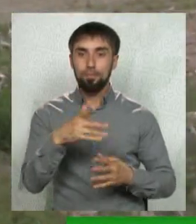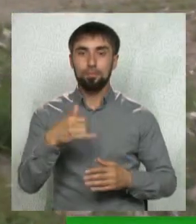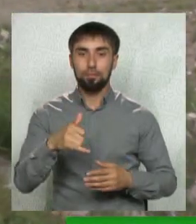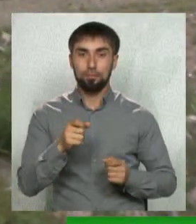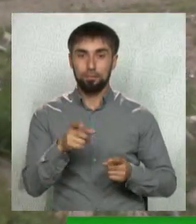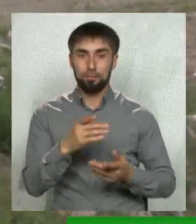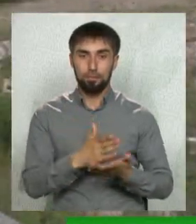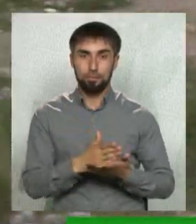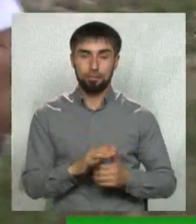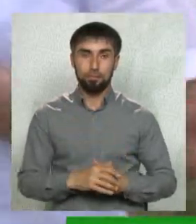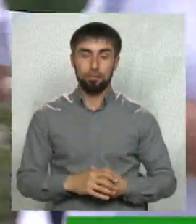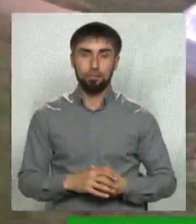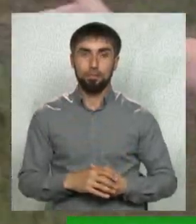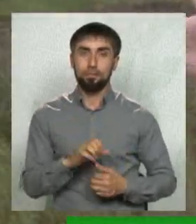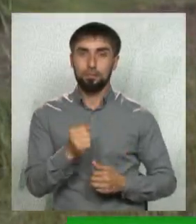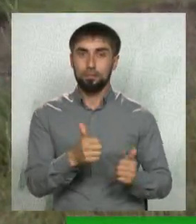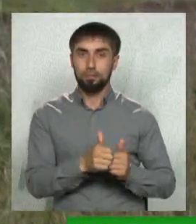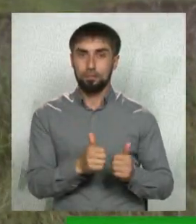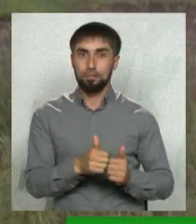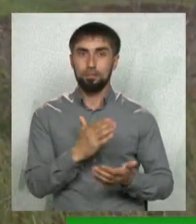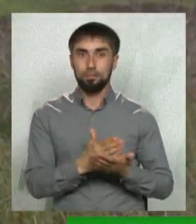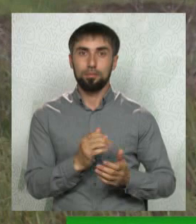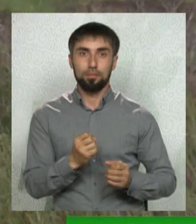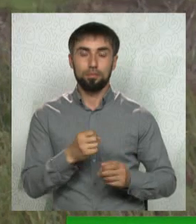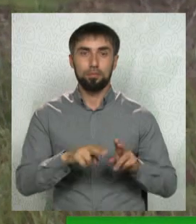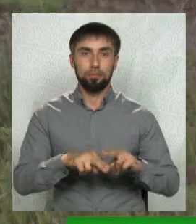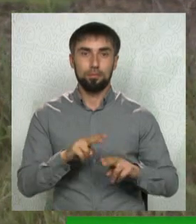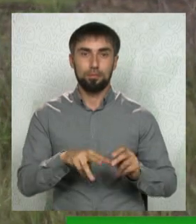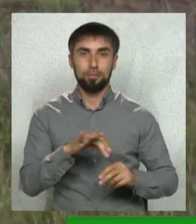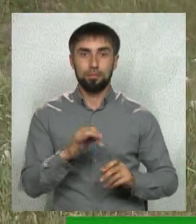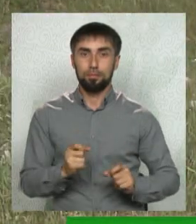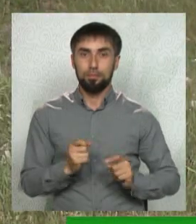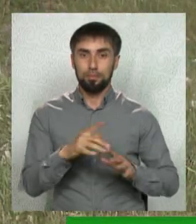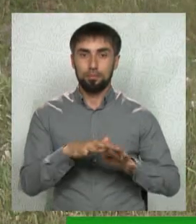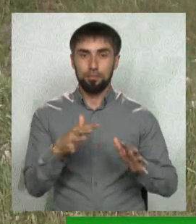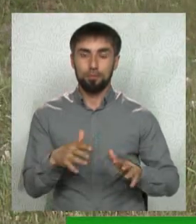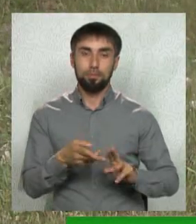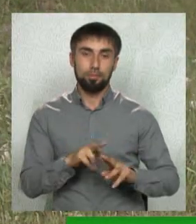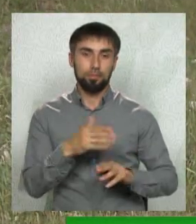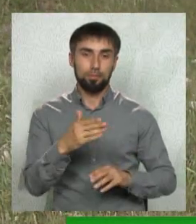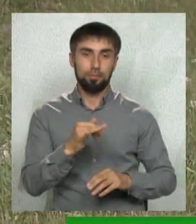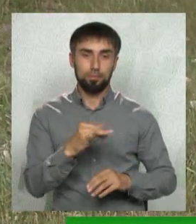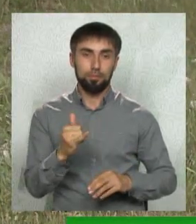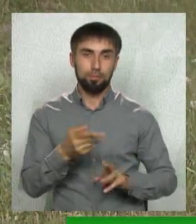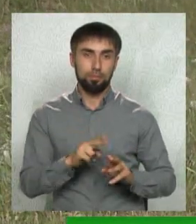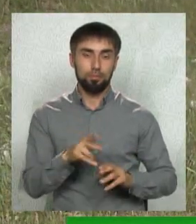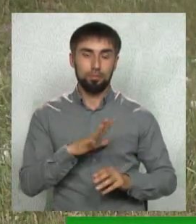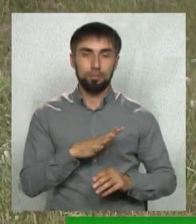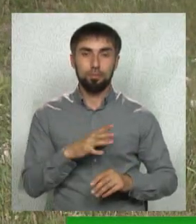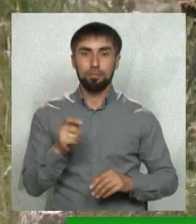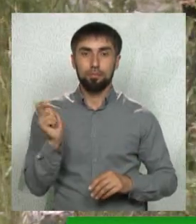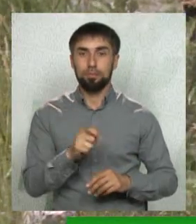черные пакеты с бытовыми отходами, а рядом завалы строительного мусора. Именно по их душу и прибыла сегодня